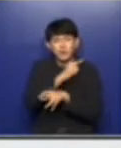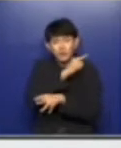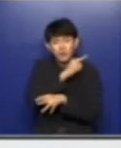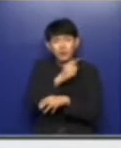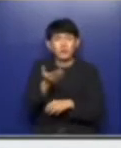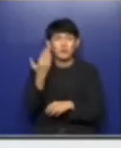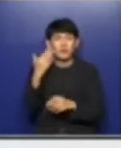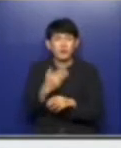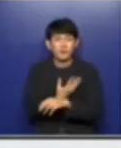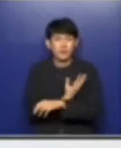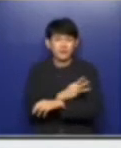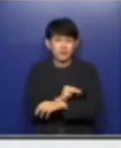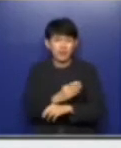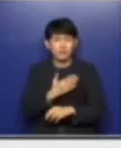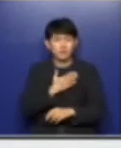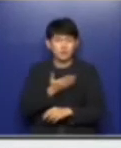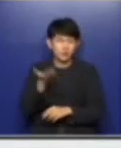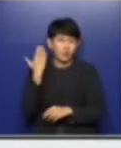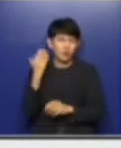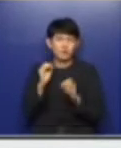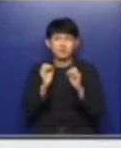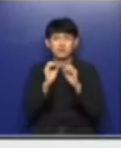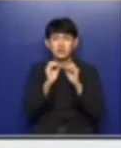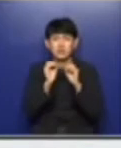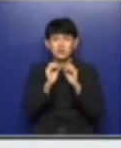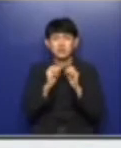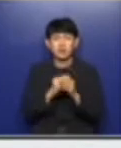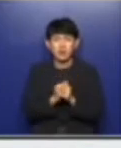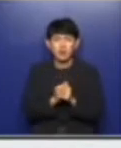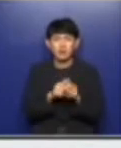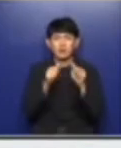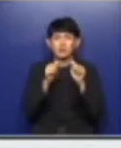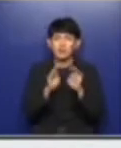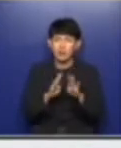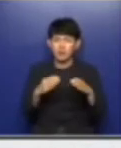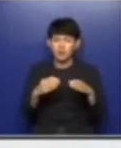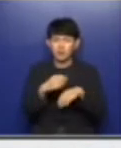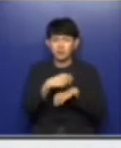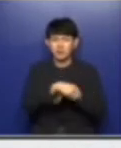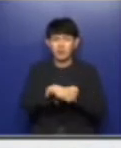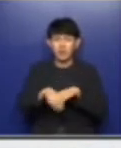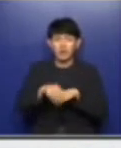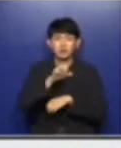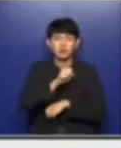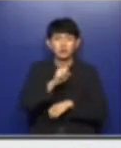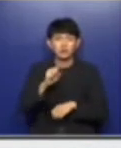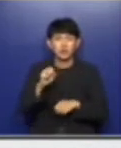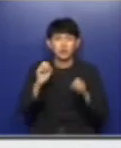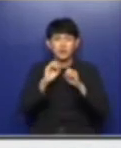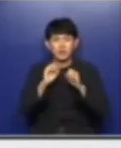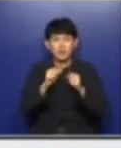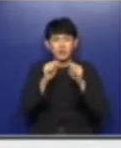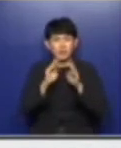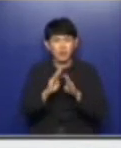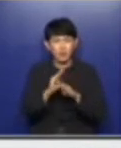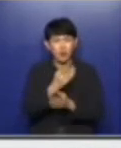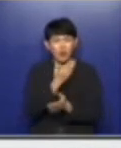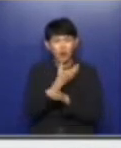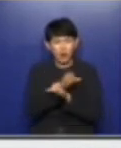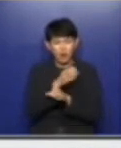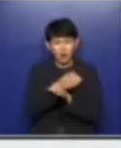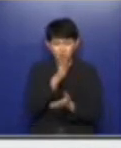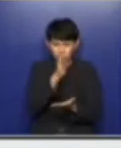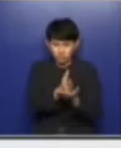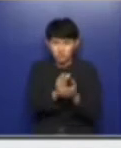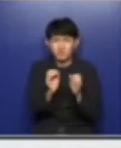องตะการเนี่ยเราไม่เคย เป็นภาคีเครือข่ายของสสแล้วก็ทำเรื่องปอดเหล้าเลยแต่หลังจากที่เราทำเรื่องปอดเหล้า